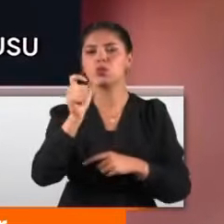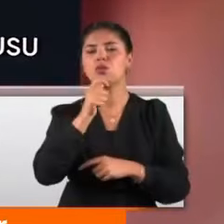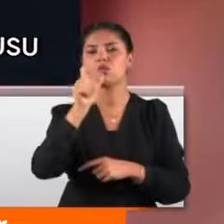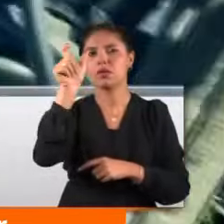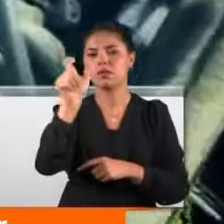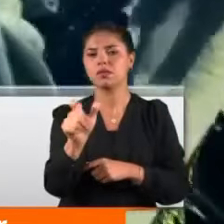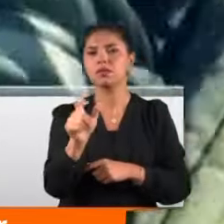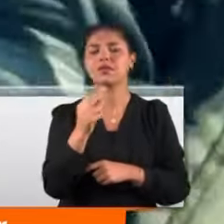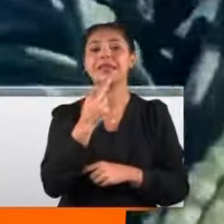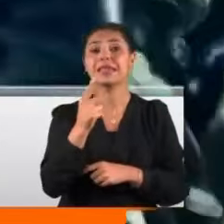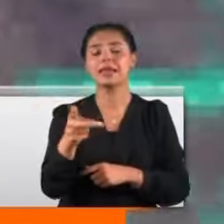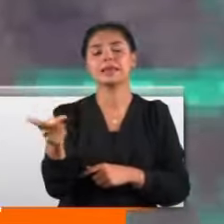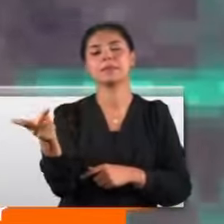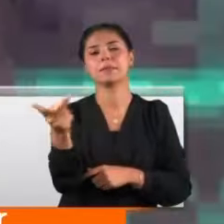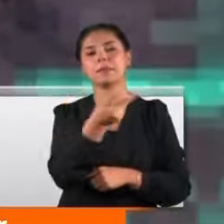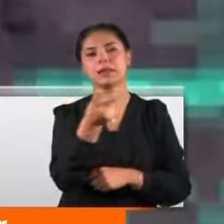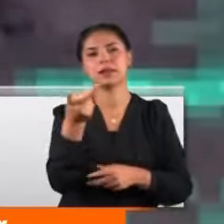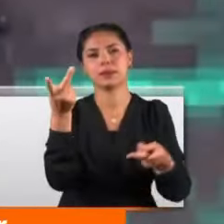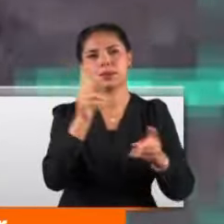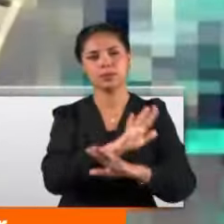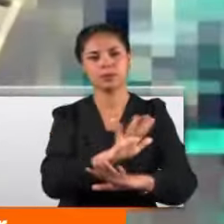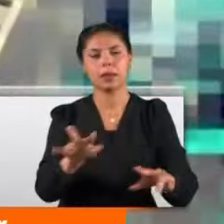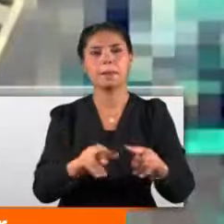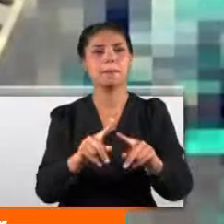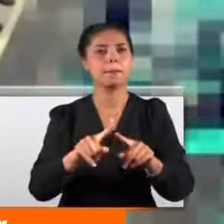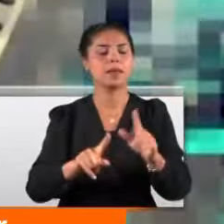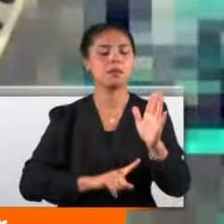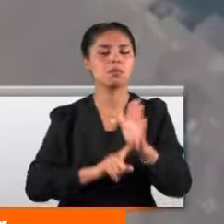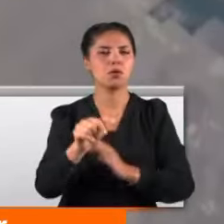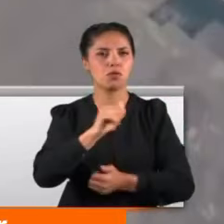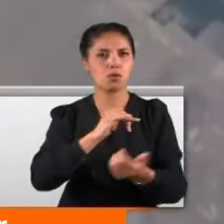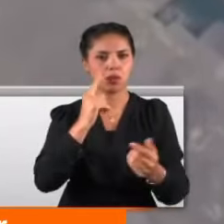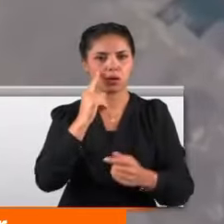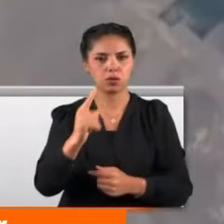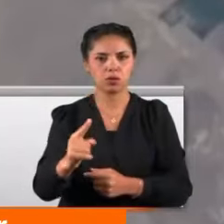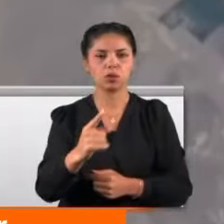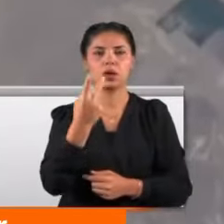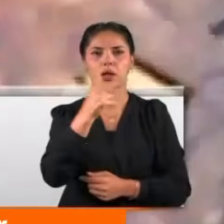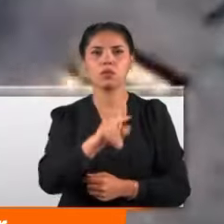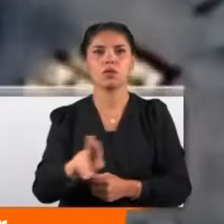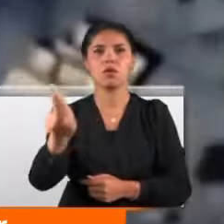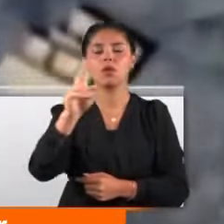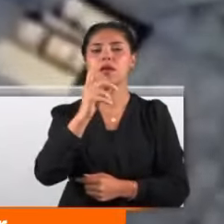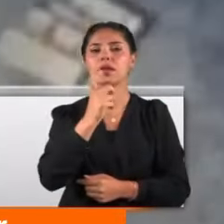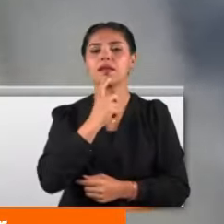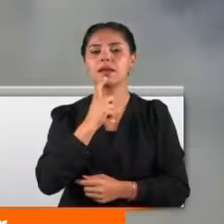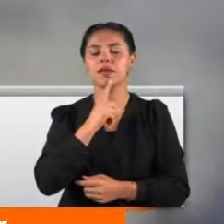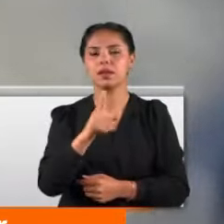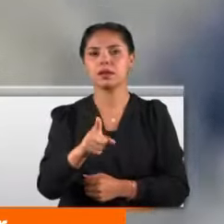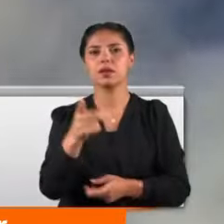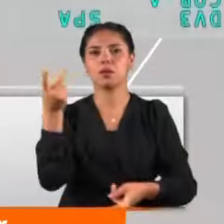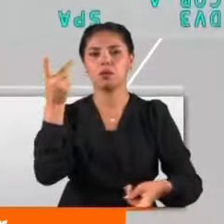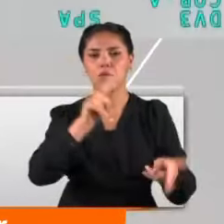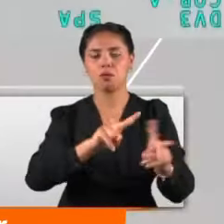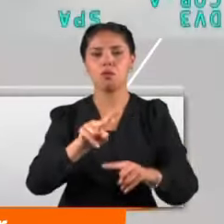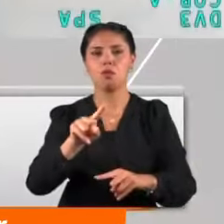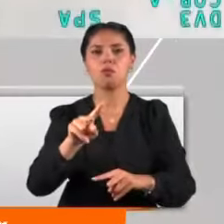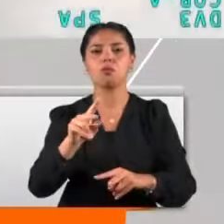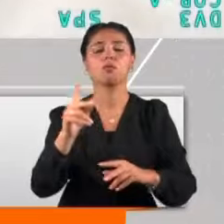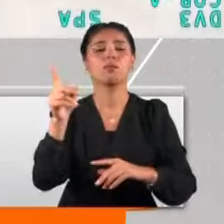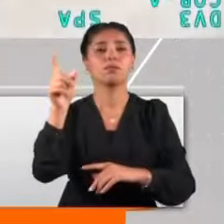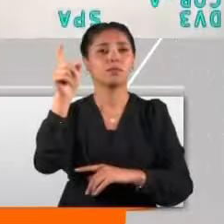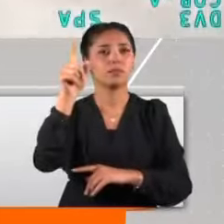Münbiç'te öldürüldü. MIT başarılı operasyonlarıyla 2007'de Dağlıca'da 12 askerin şehit düştüğü komando taburuna yapılan